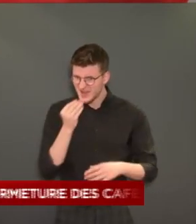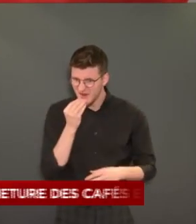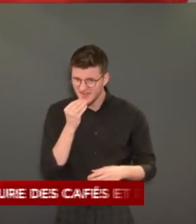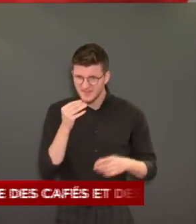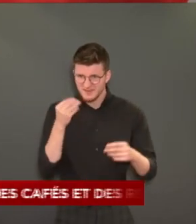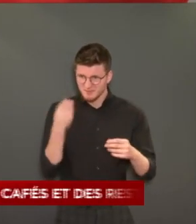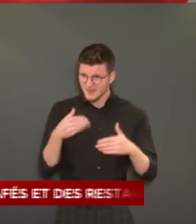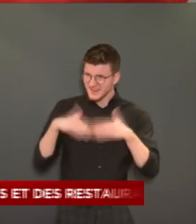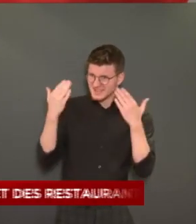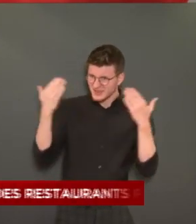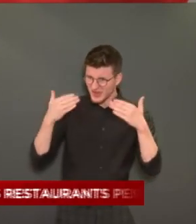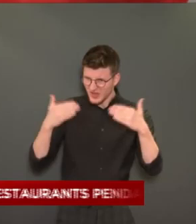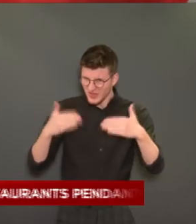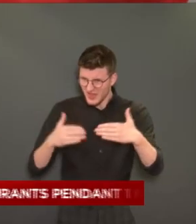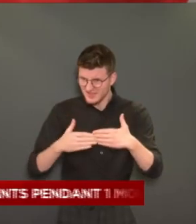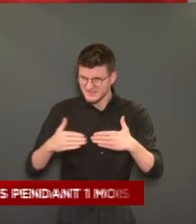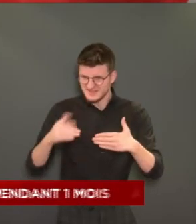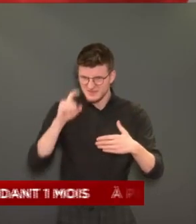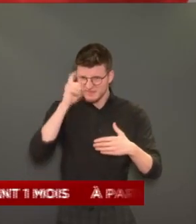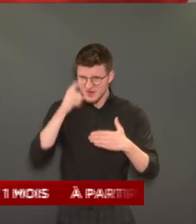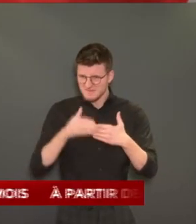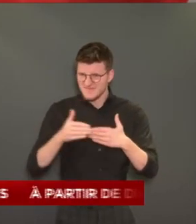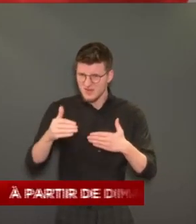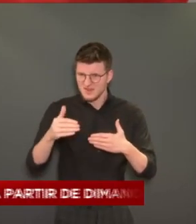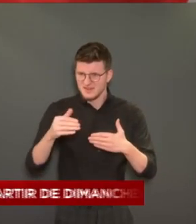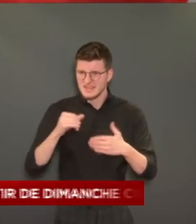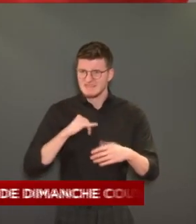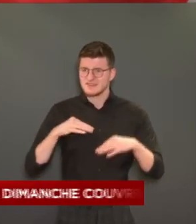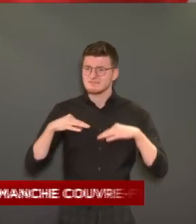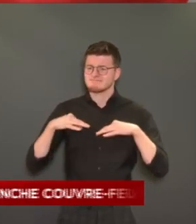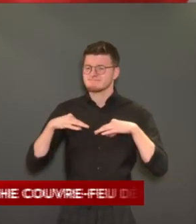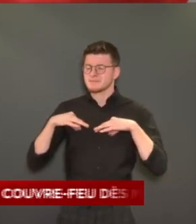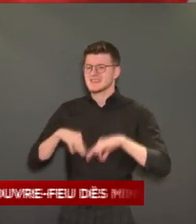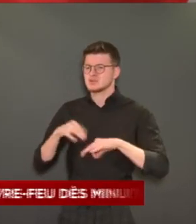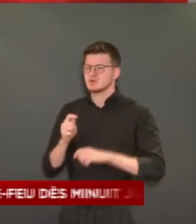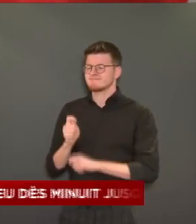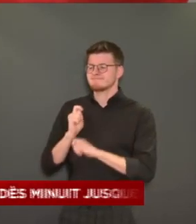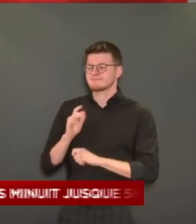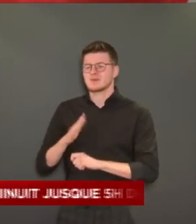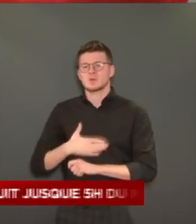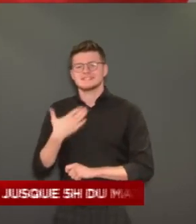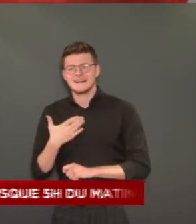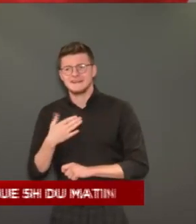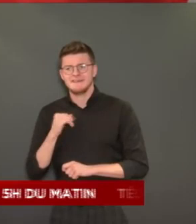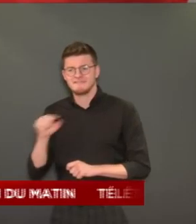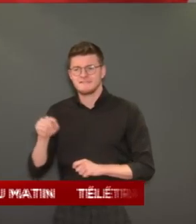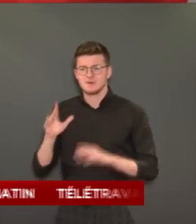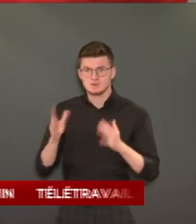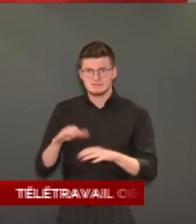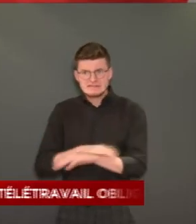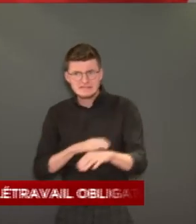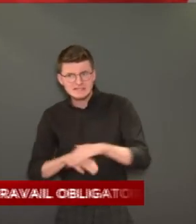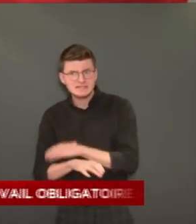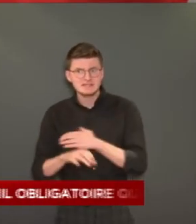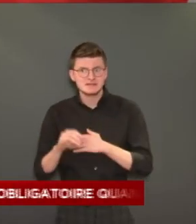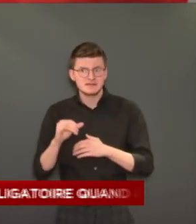fait plus froid. Ce n'est pas facile. Les ministres en charge du bien-être ont déjà pris pas mal d'initiatives. Les